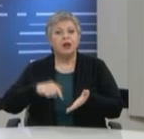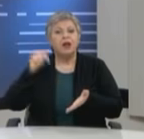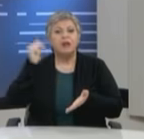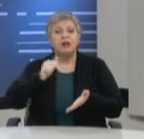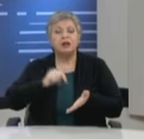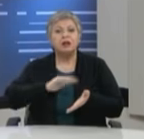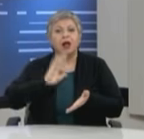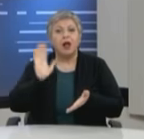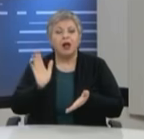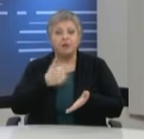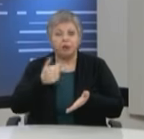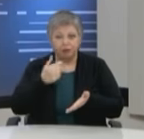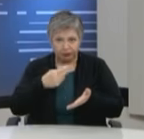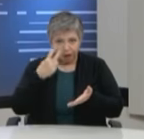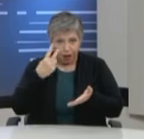του αλυτρωτισμού, κάνατε πίσω.